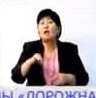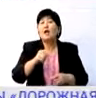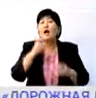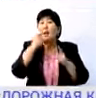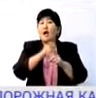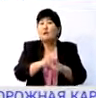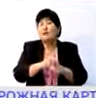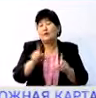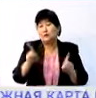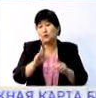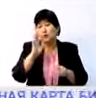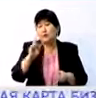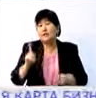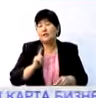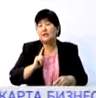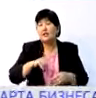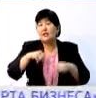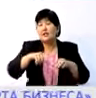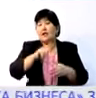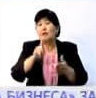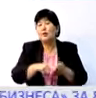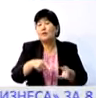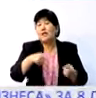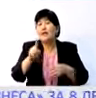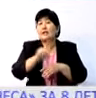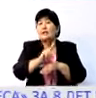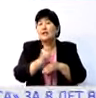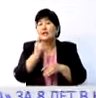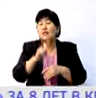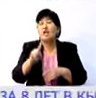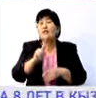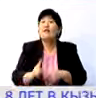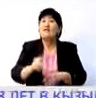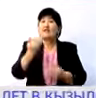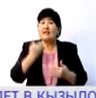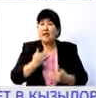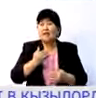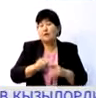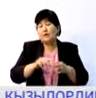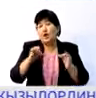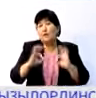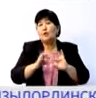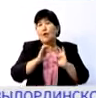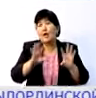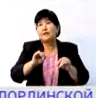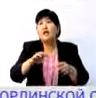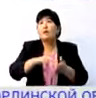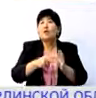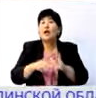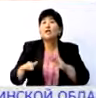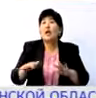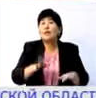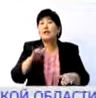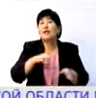том, что в скором времени ожидается решение вопроса о переводе стрелок часов на час назад. Далее глава региона подробно остановился на плане мероприятий